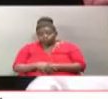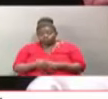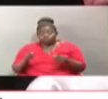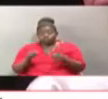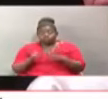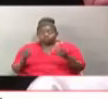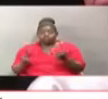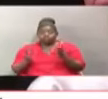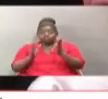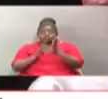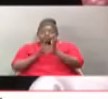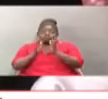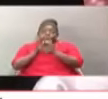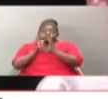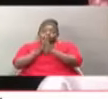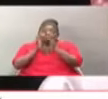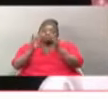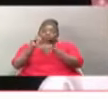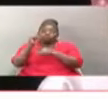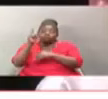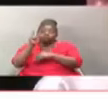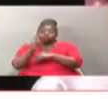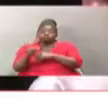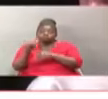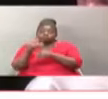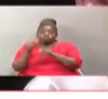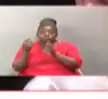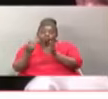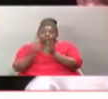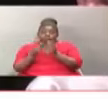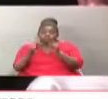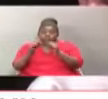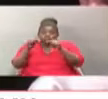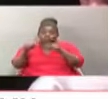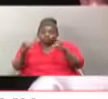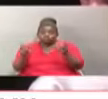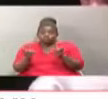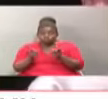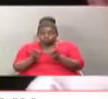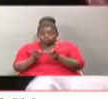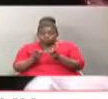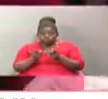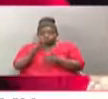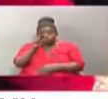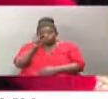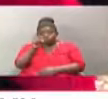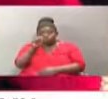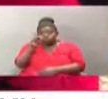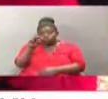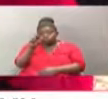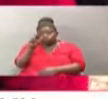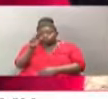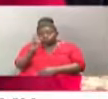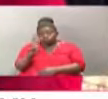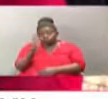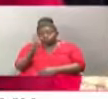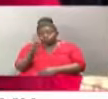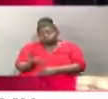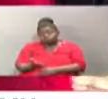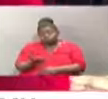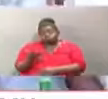Kuruhani yasoko kujjano mu Uganda na yereri waffe wano ennabwe haja edirisa magala sente